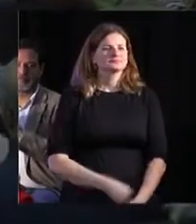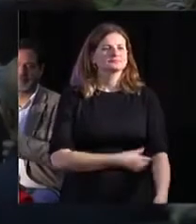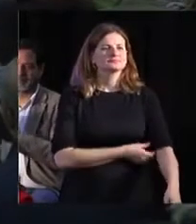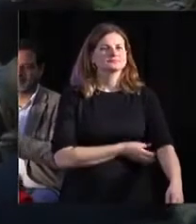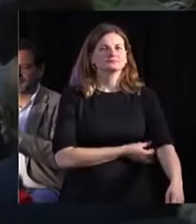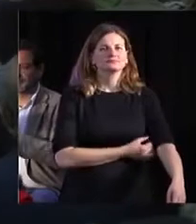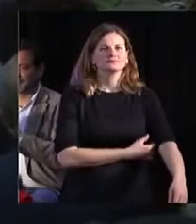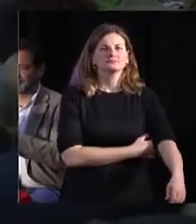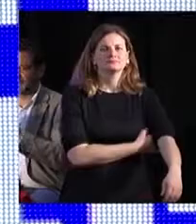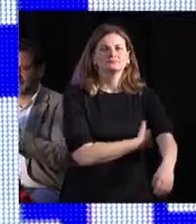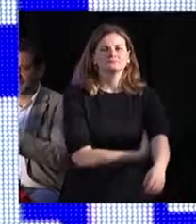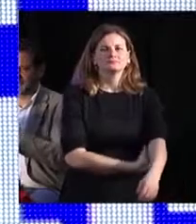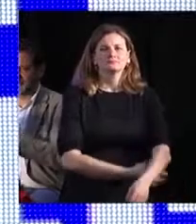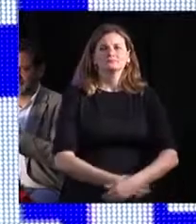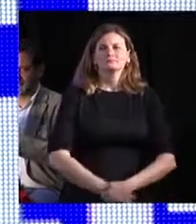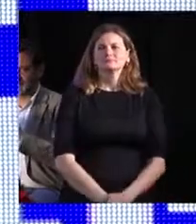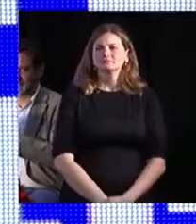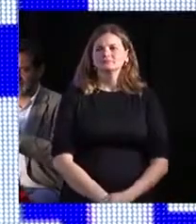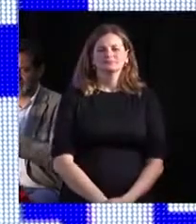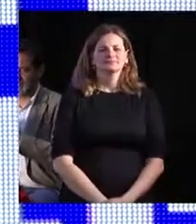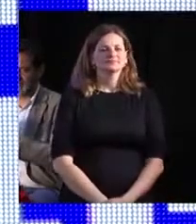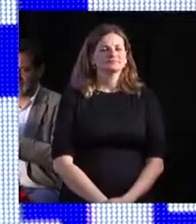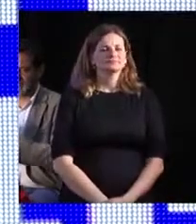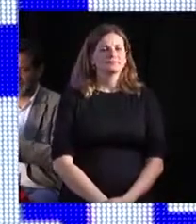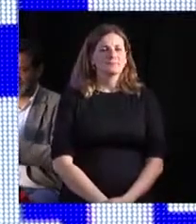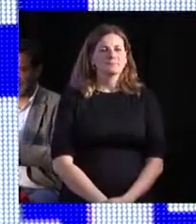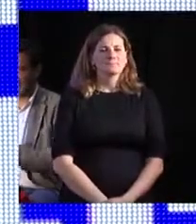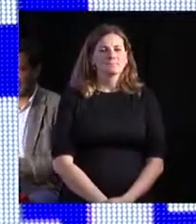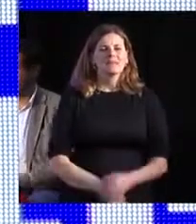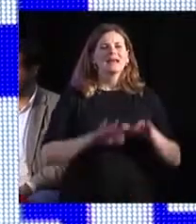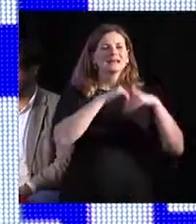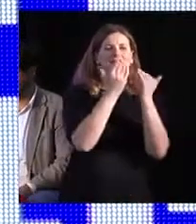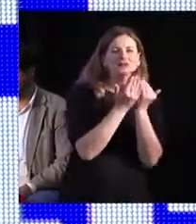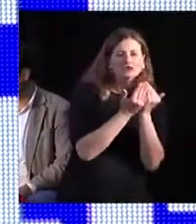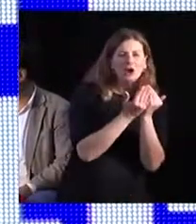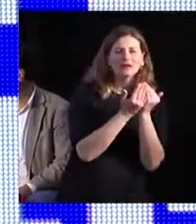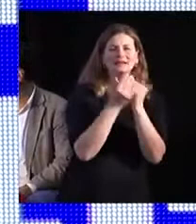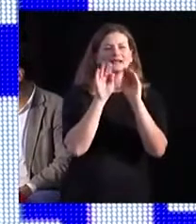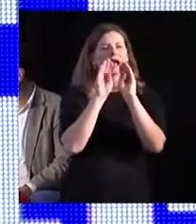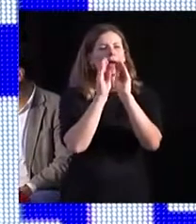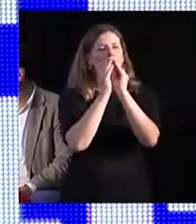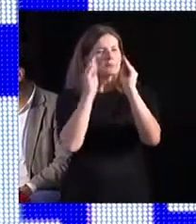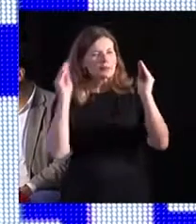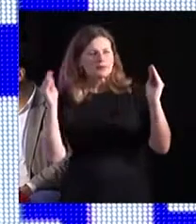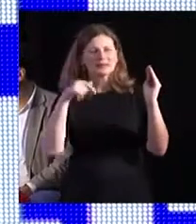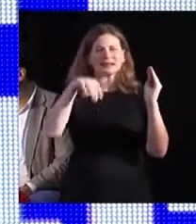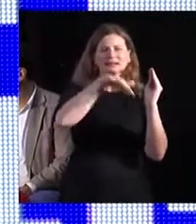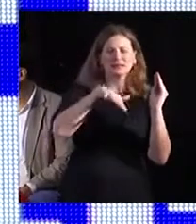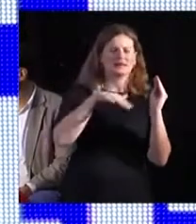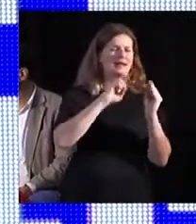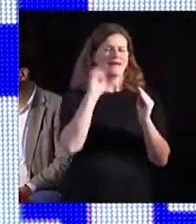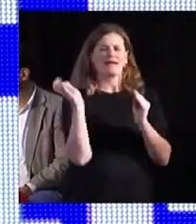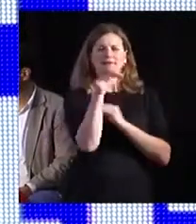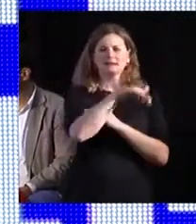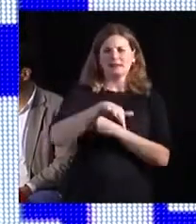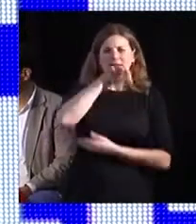Darrere de cada parc, darrere de cada escola, darrere de cada biblioteca d'aquest barri, de molts barris de la